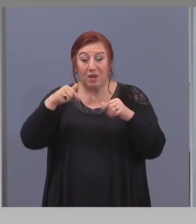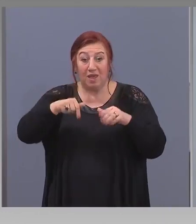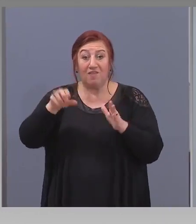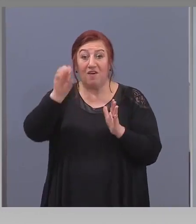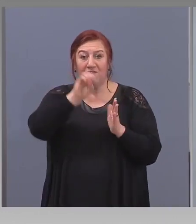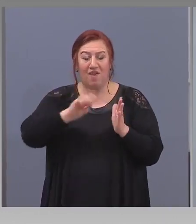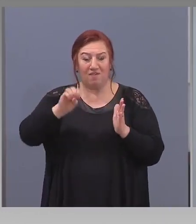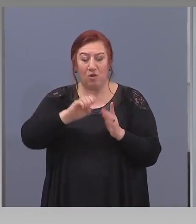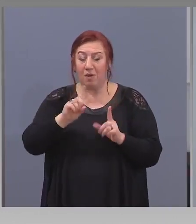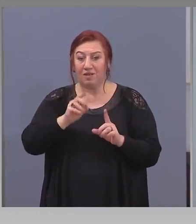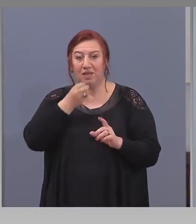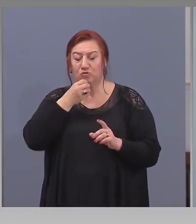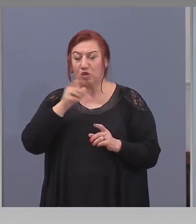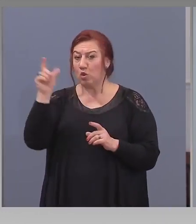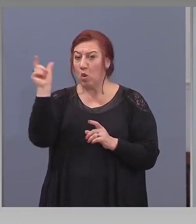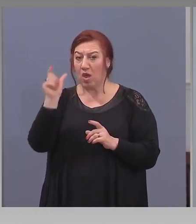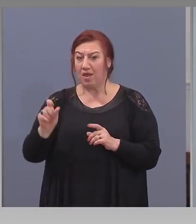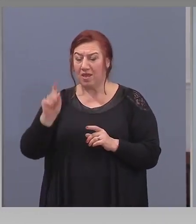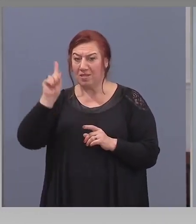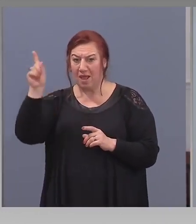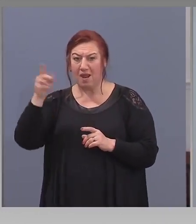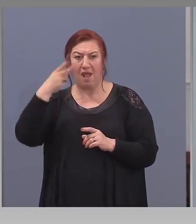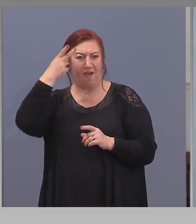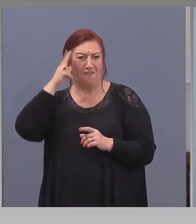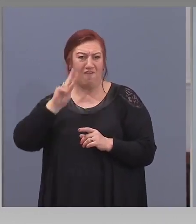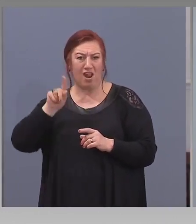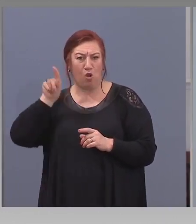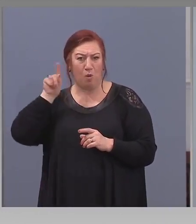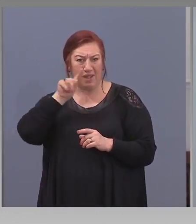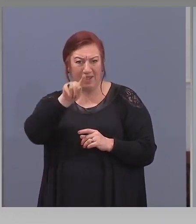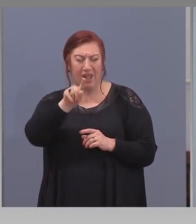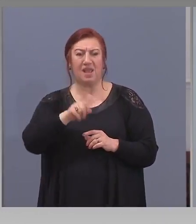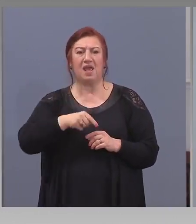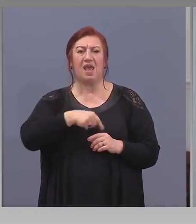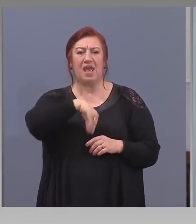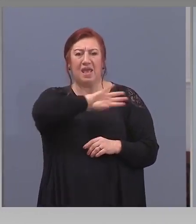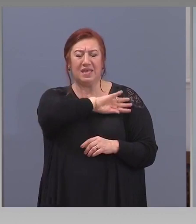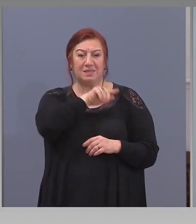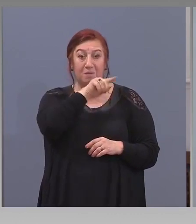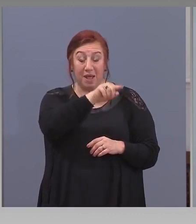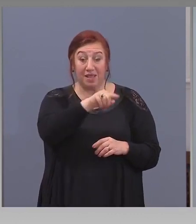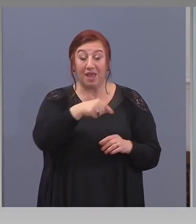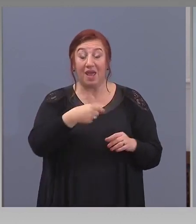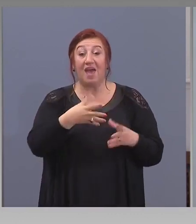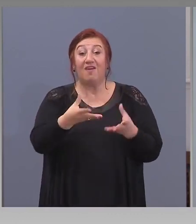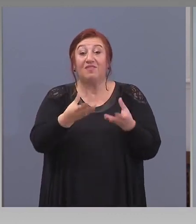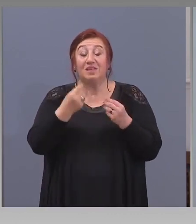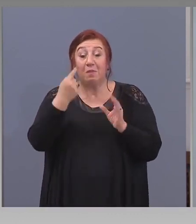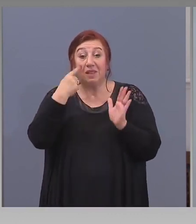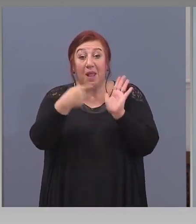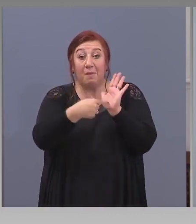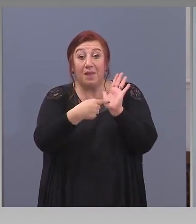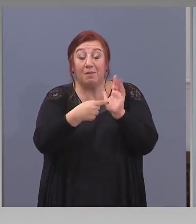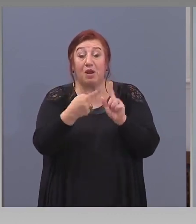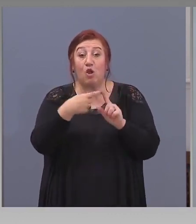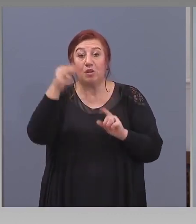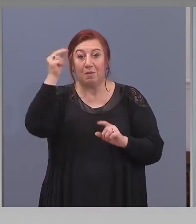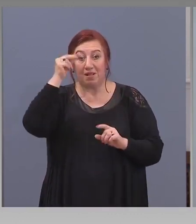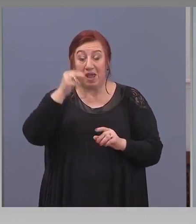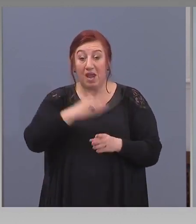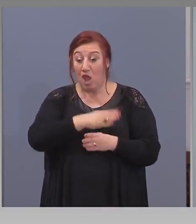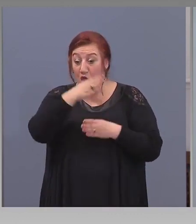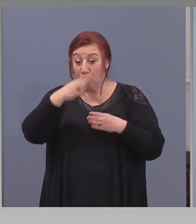Италия, в Великобритания, в Испания дават пример България. До този момент всички казват, че са